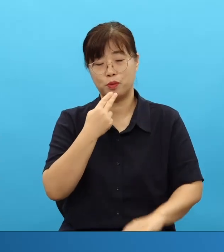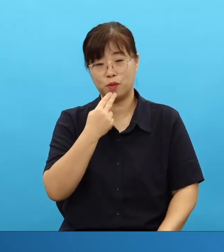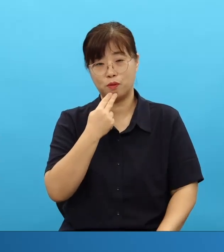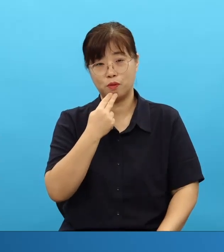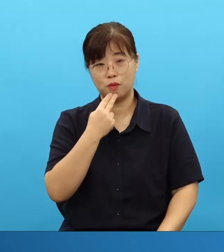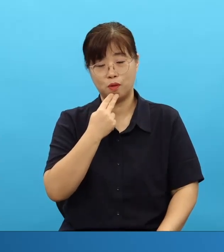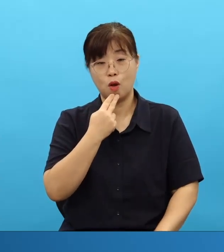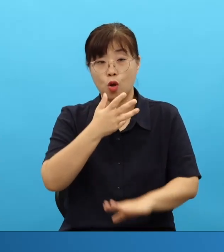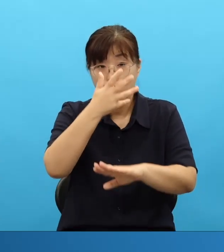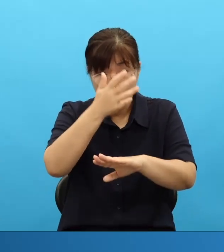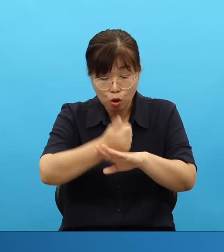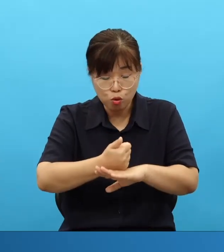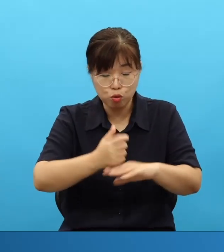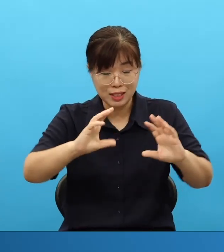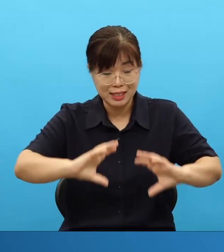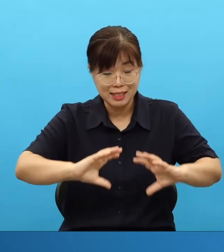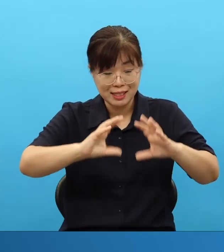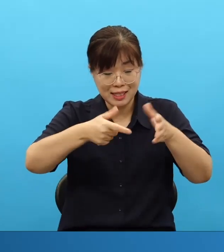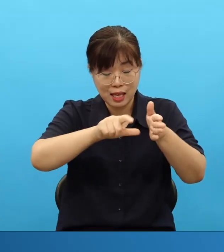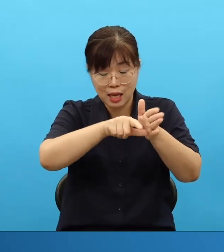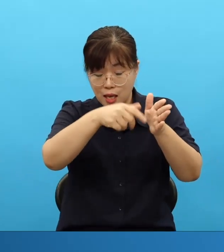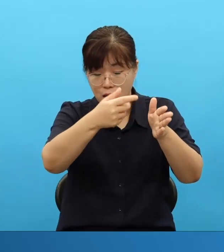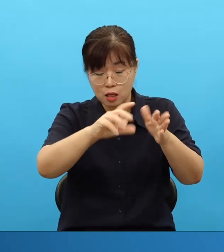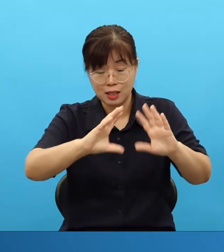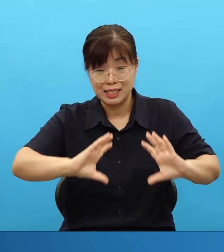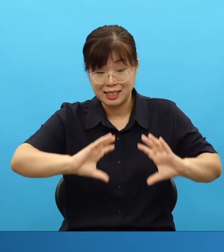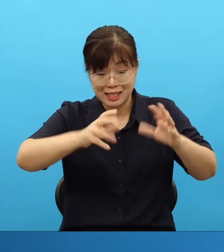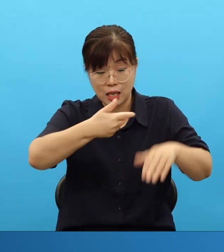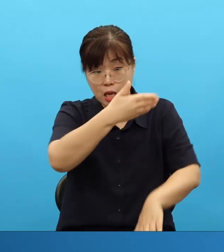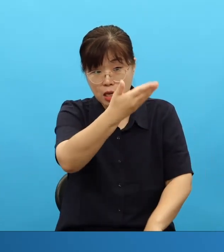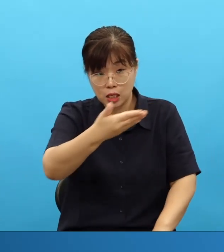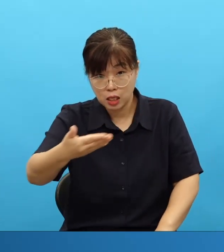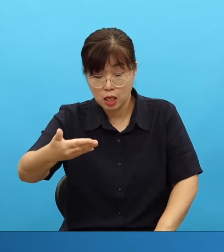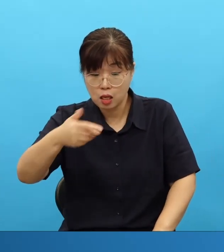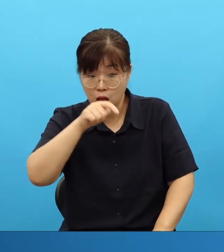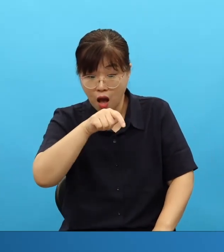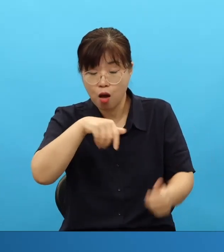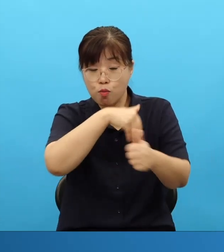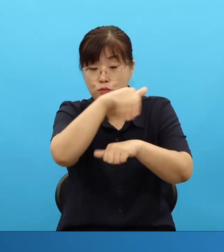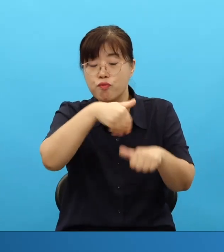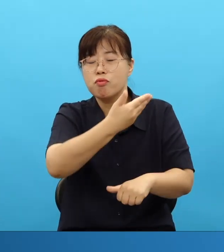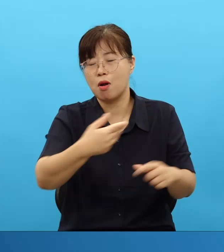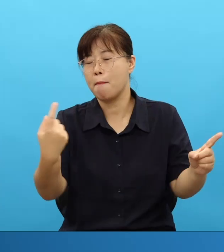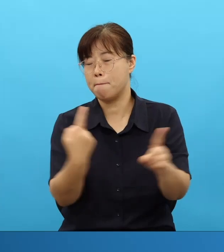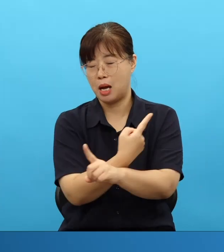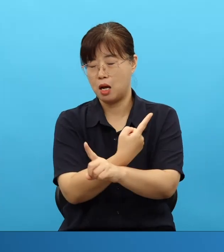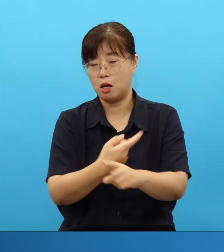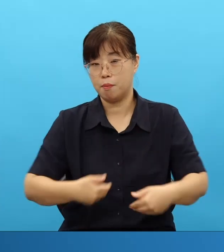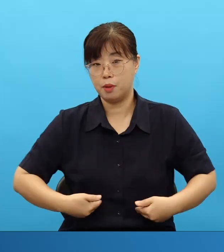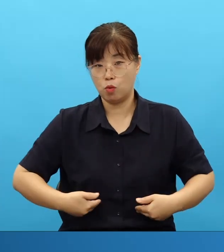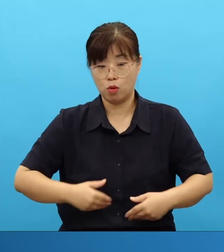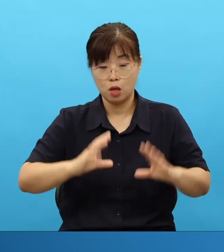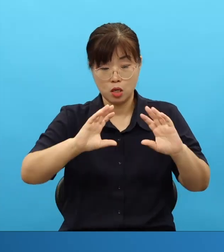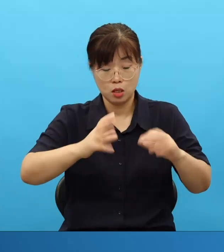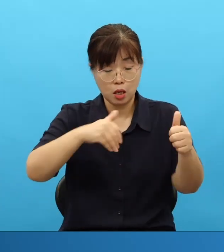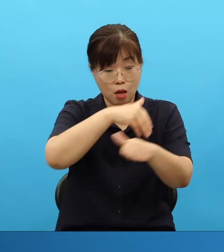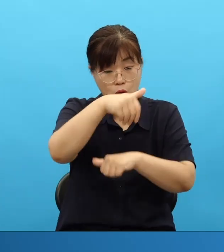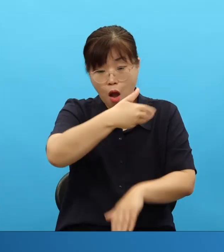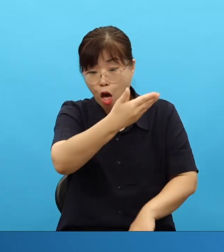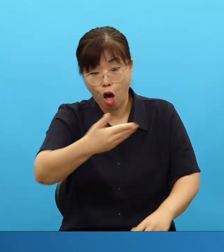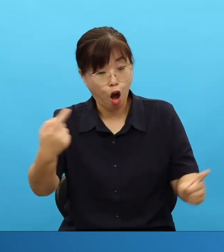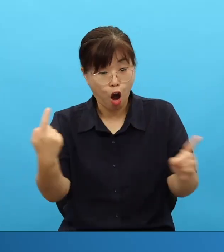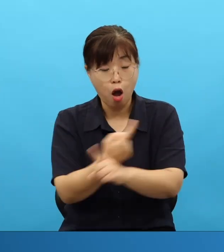바꾸라 세계 흐름을 바꾸라 그렇지 않으면 큰일납니다 여러분